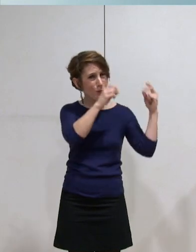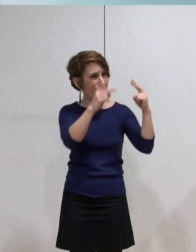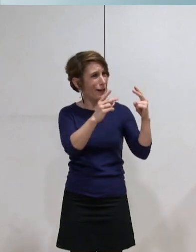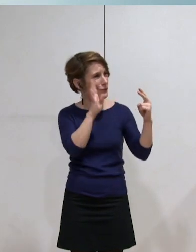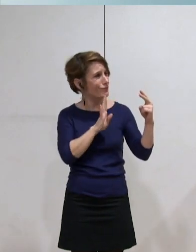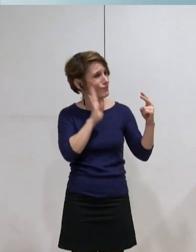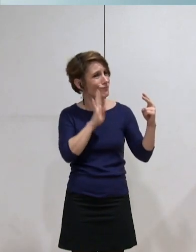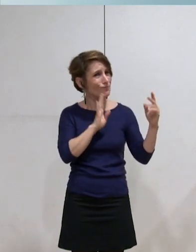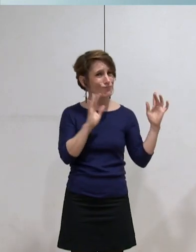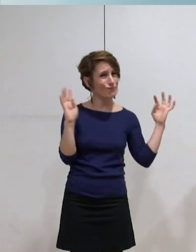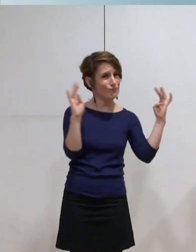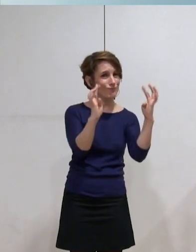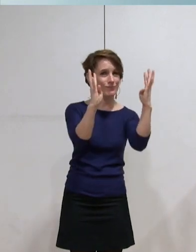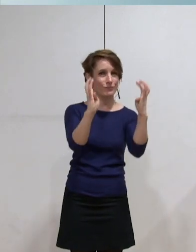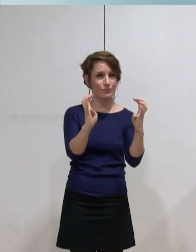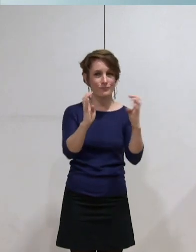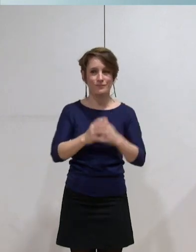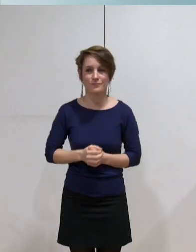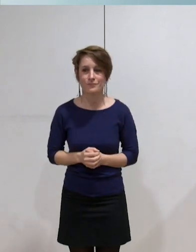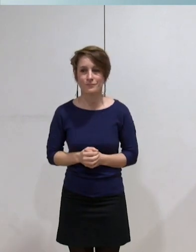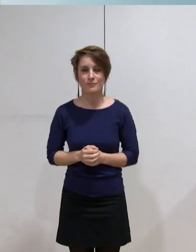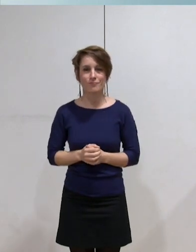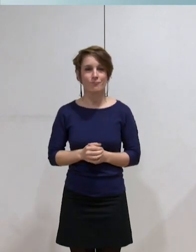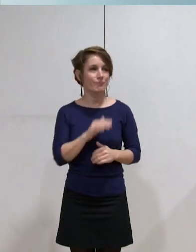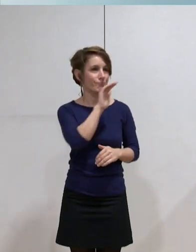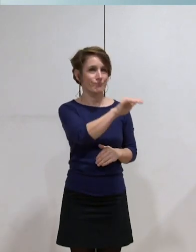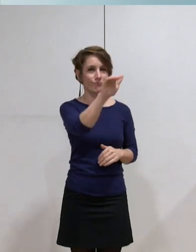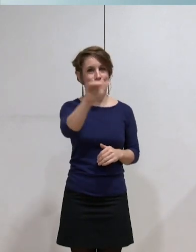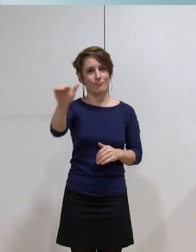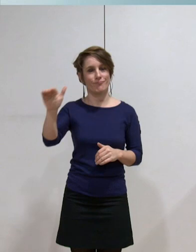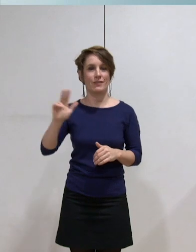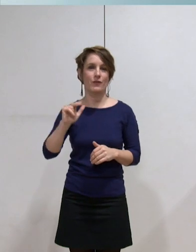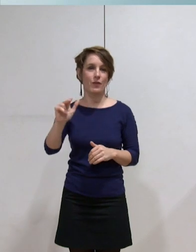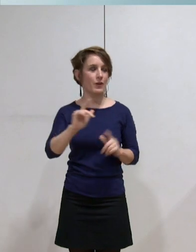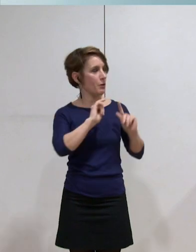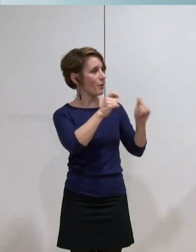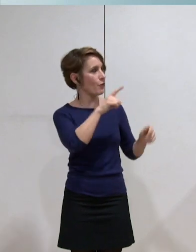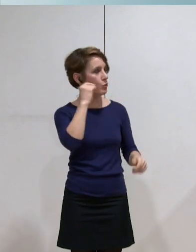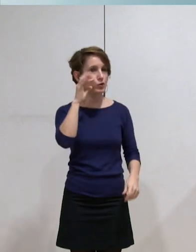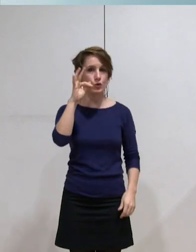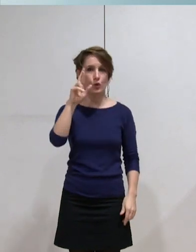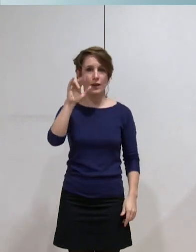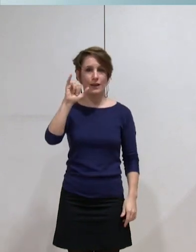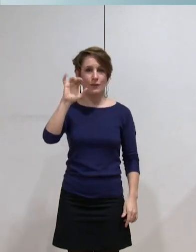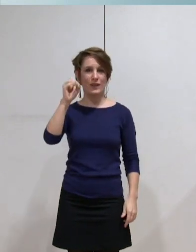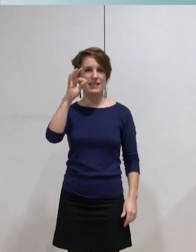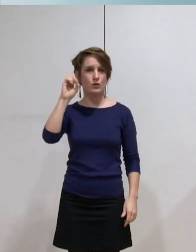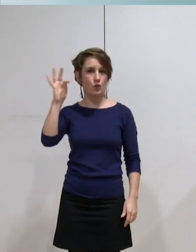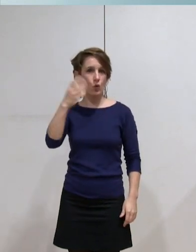derniers nous allons procéder à l'appel monsieur fristo